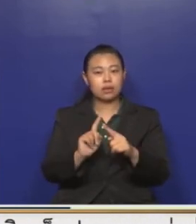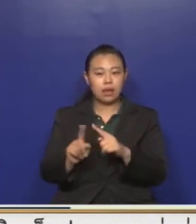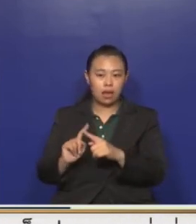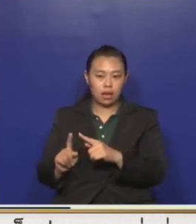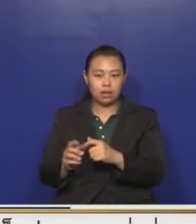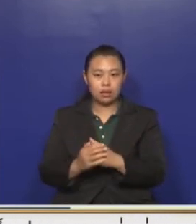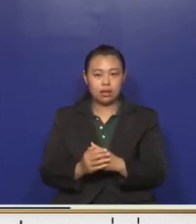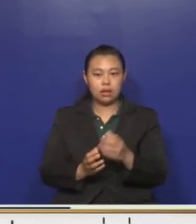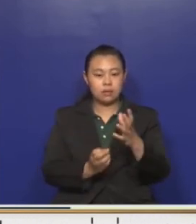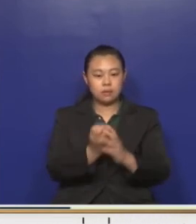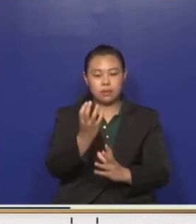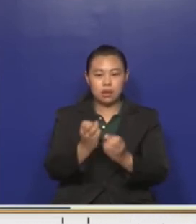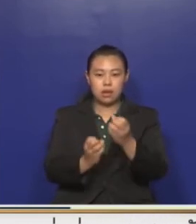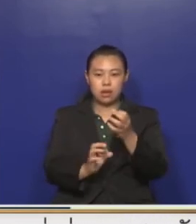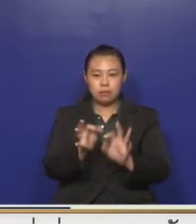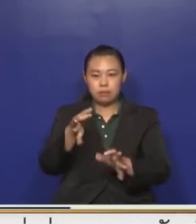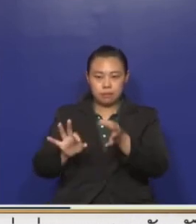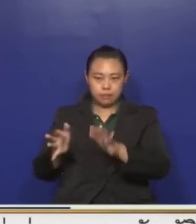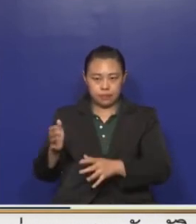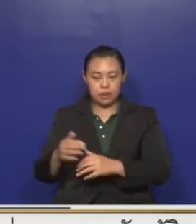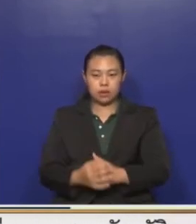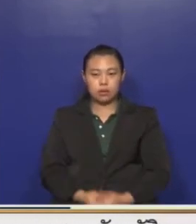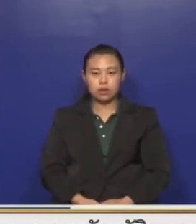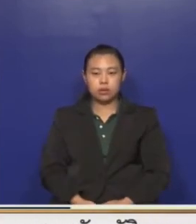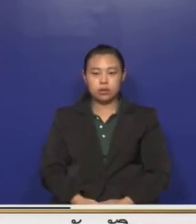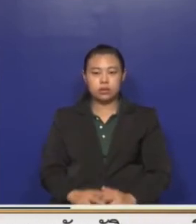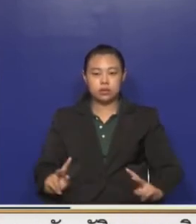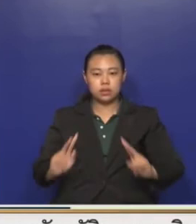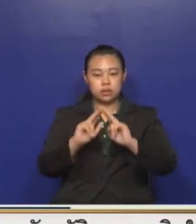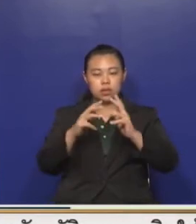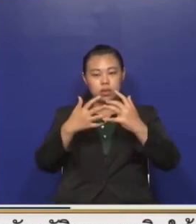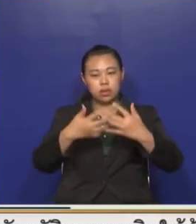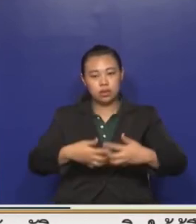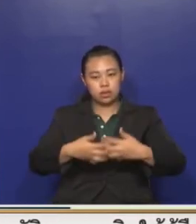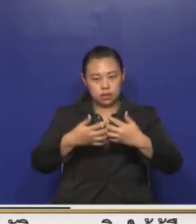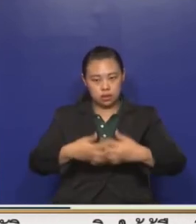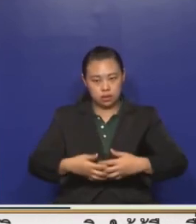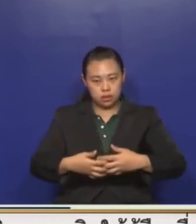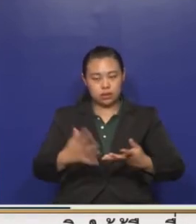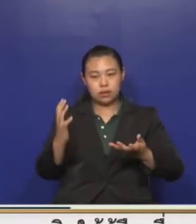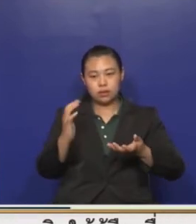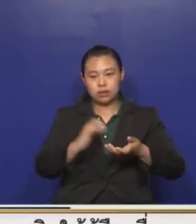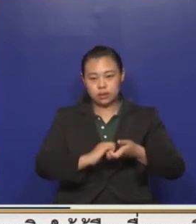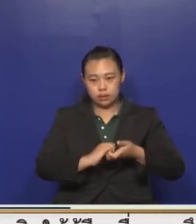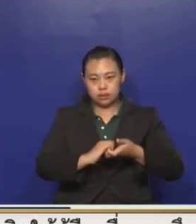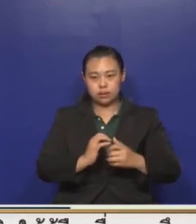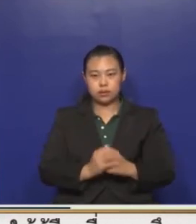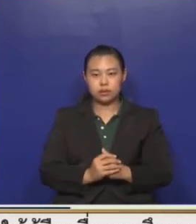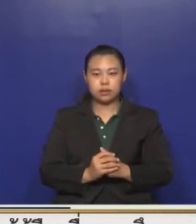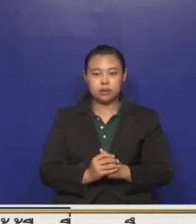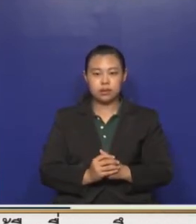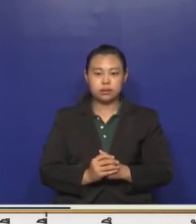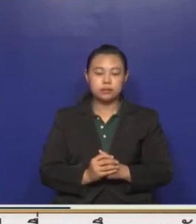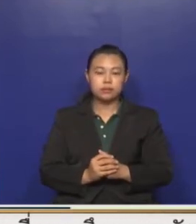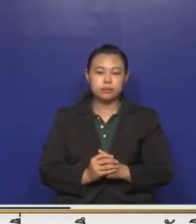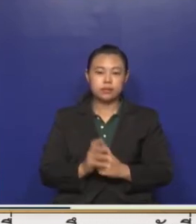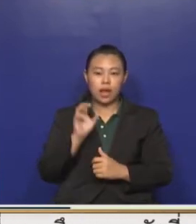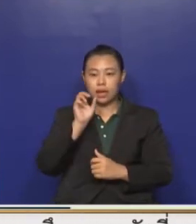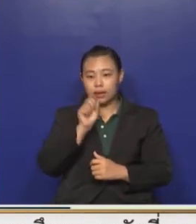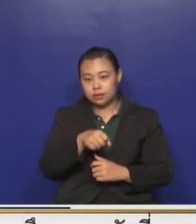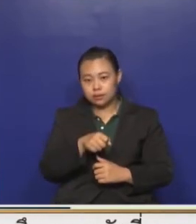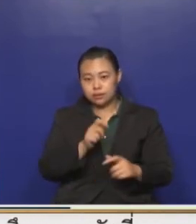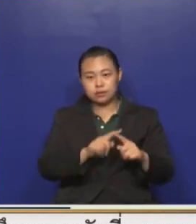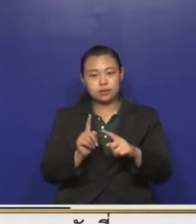ในปีนี้ก็ได้มีการปสารงานกับกส pianistik standardรกษ Ward ในการที่จะลผนที่ เพาโย ให้ไดถ 80